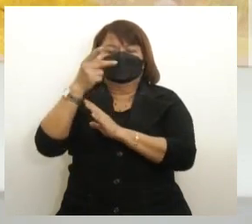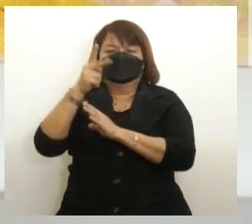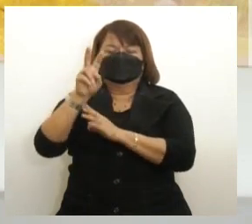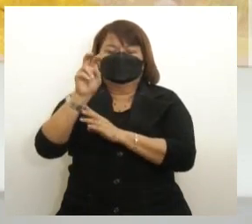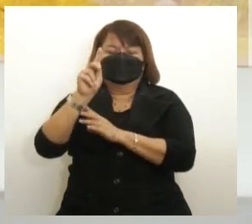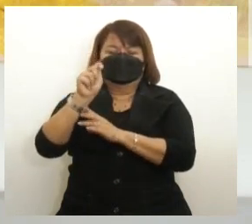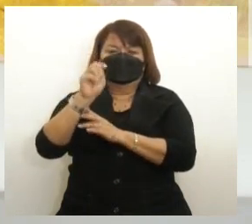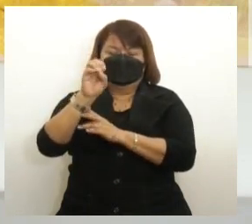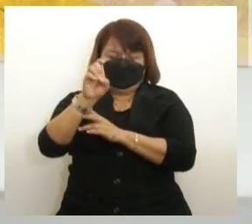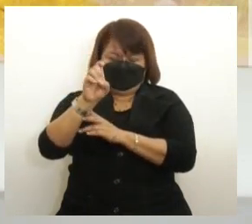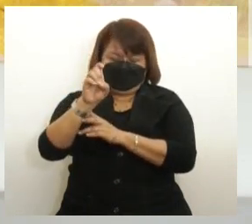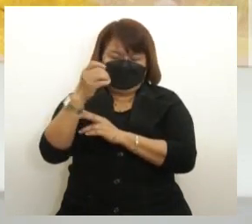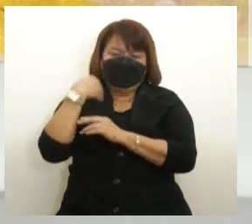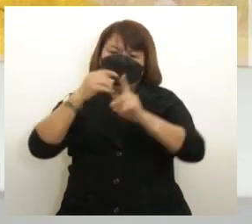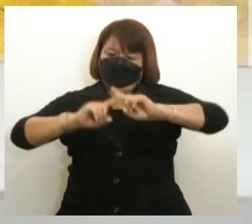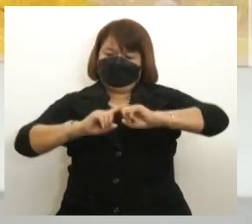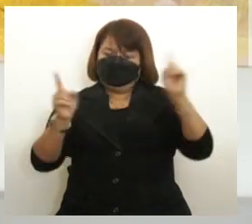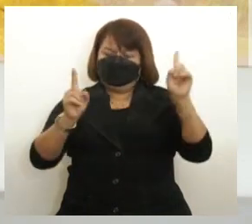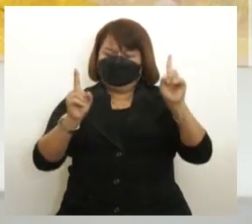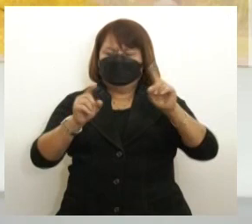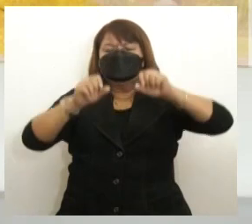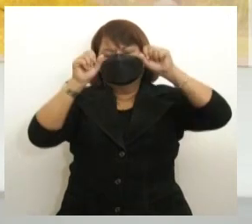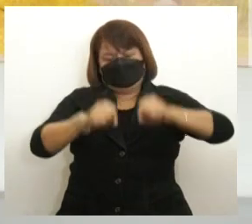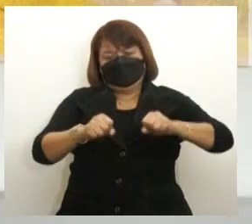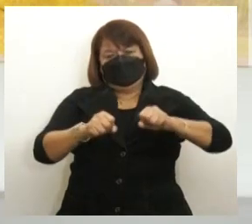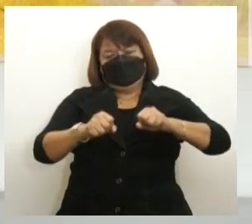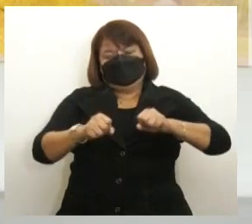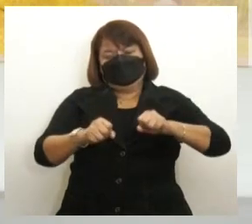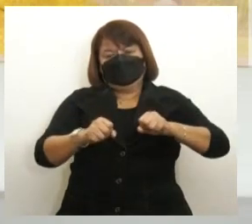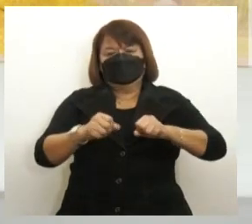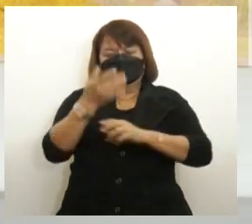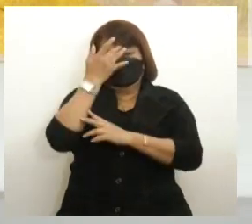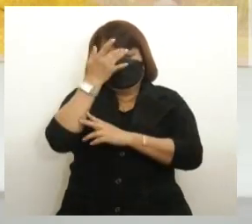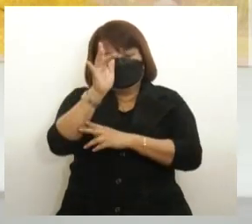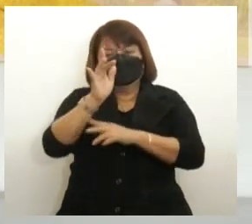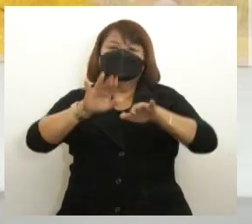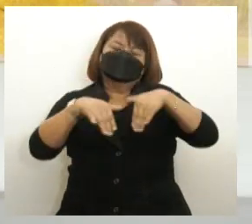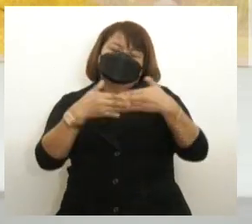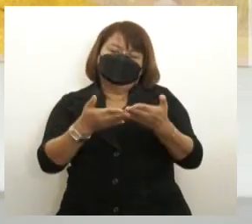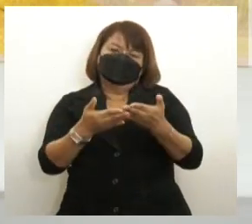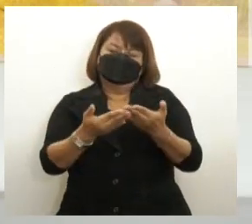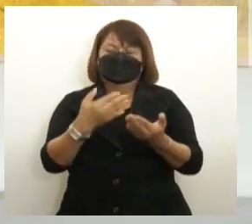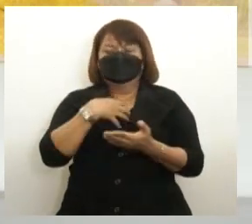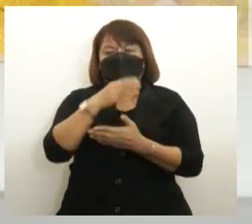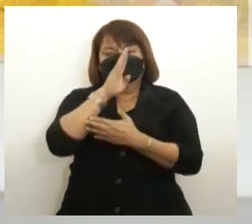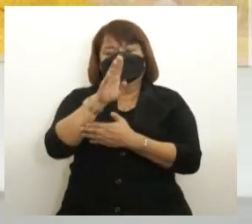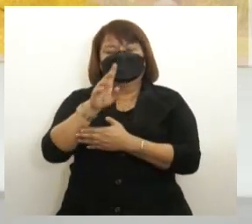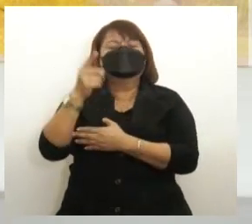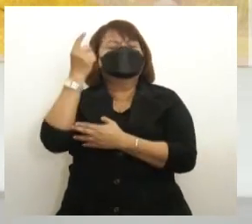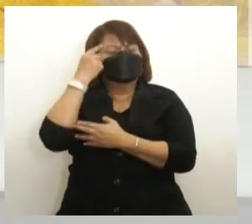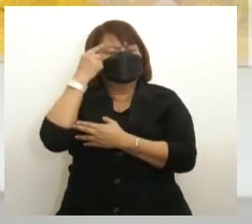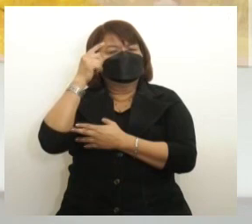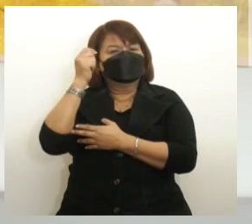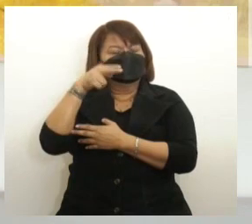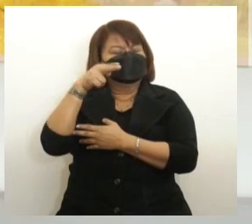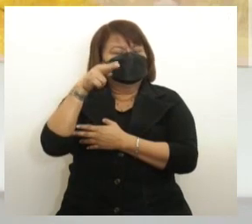ติมันแตกต่างจากความสามารถความฉลาดอย่างไรอยากจะเรียนว่าทัศนคติคือมุมมอง